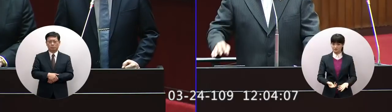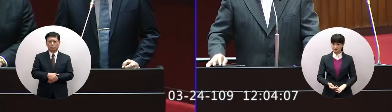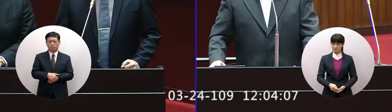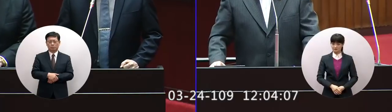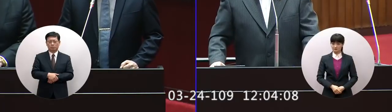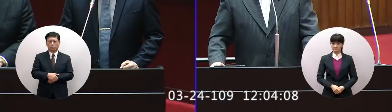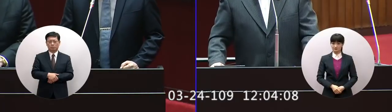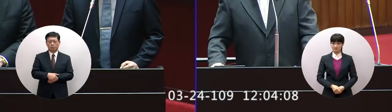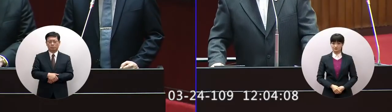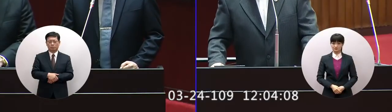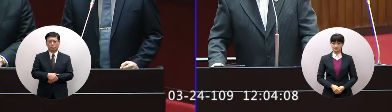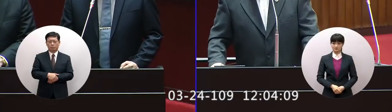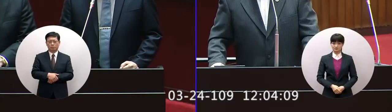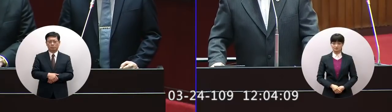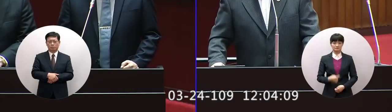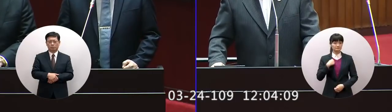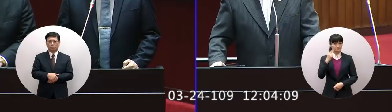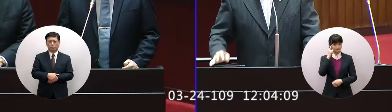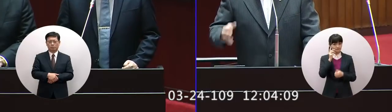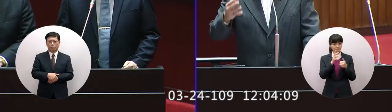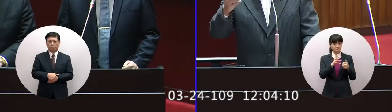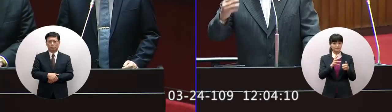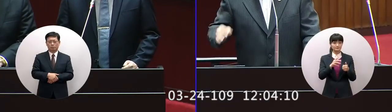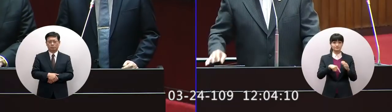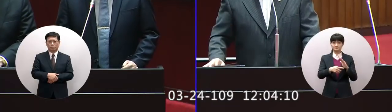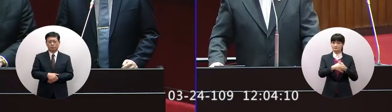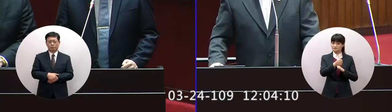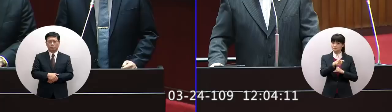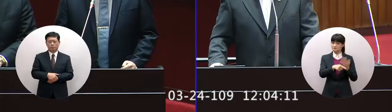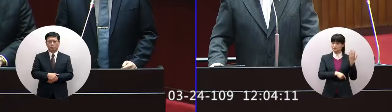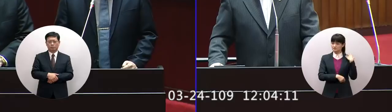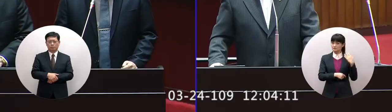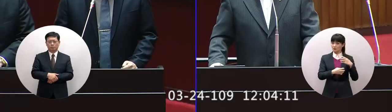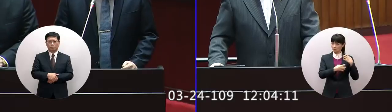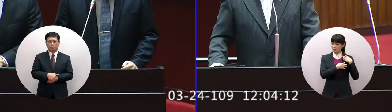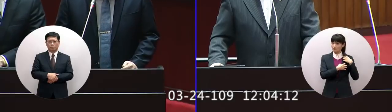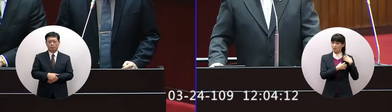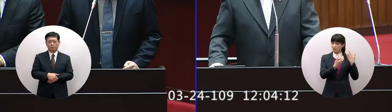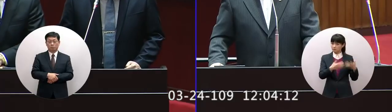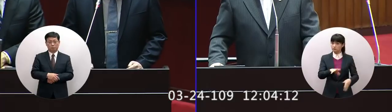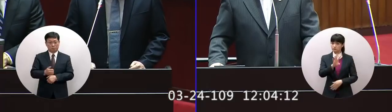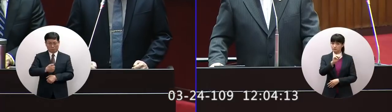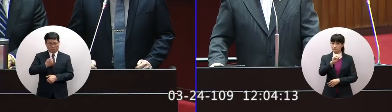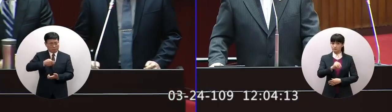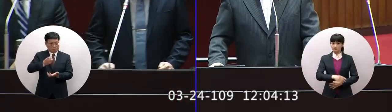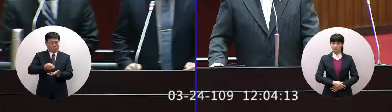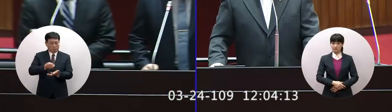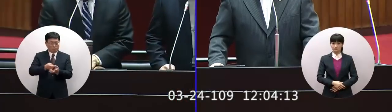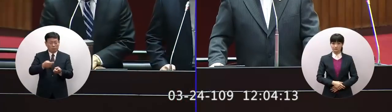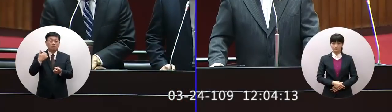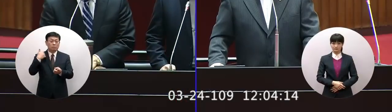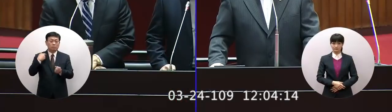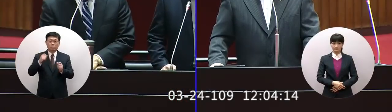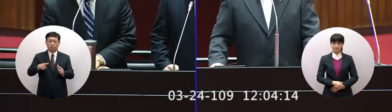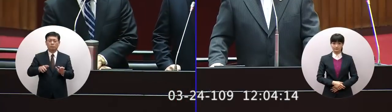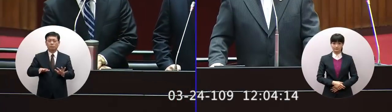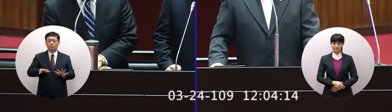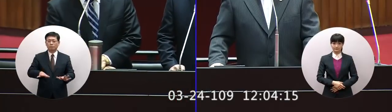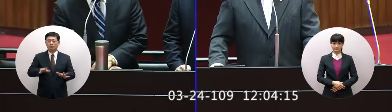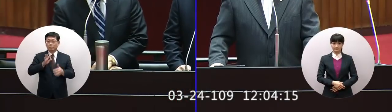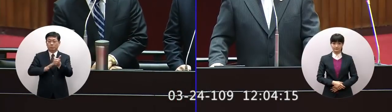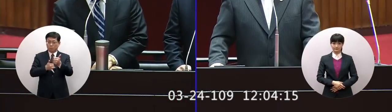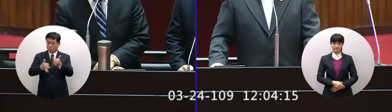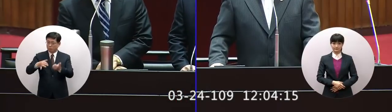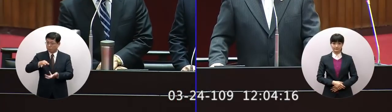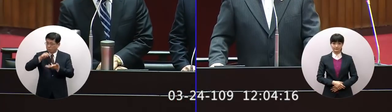忆一下，您在军中服役的时候有没有这种事情？ 非常严格的。那现在委